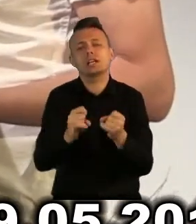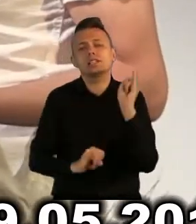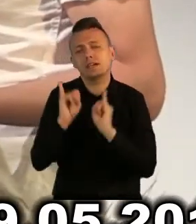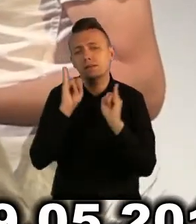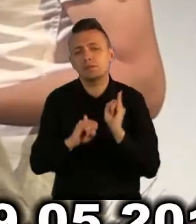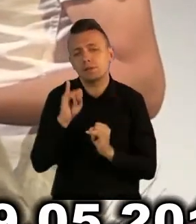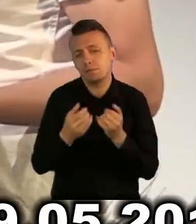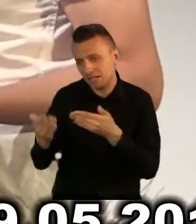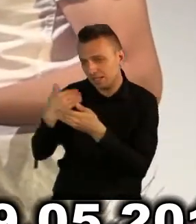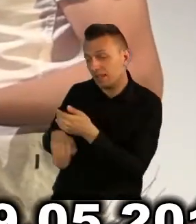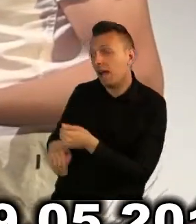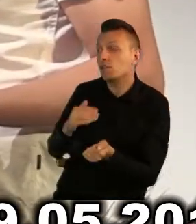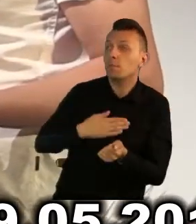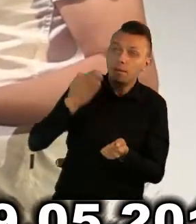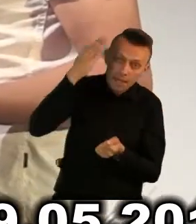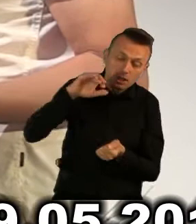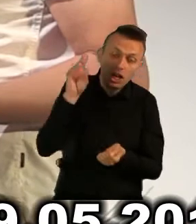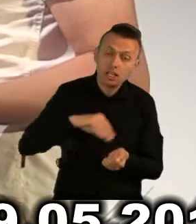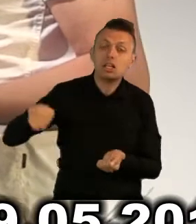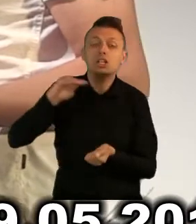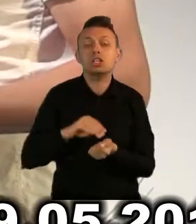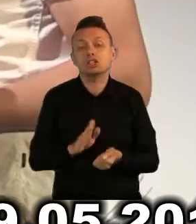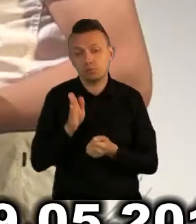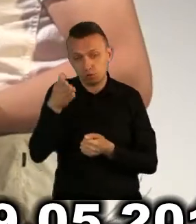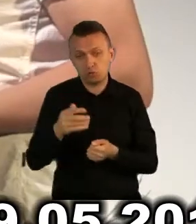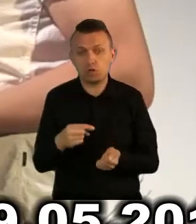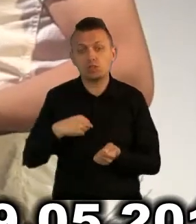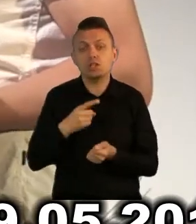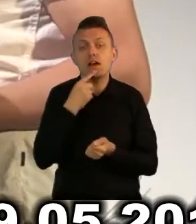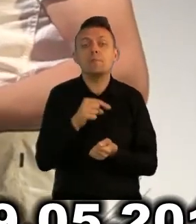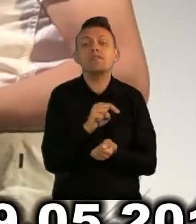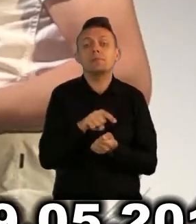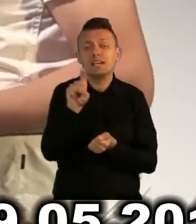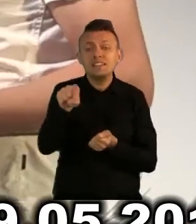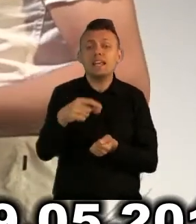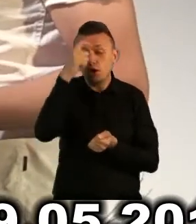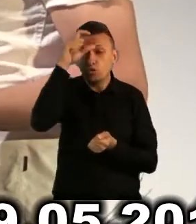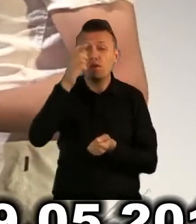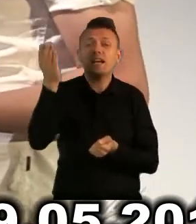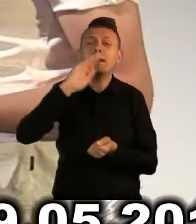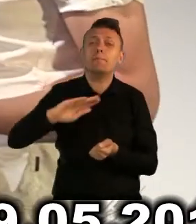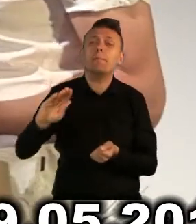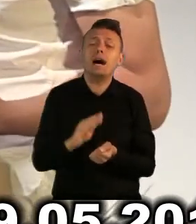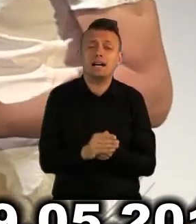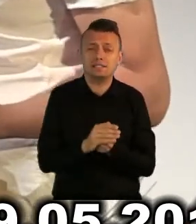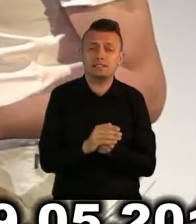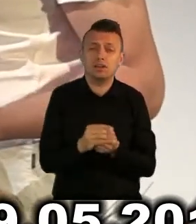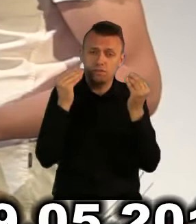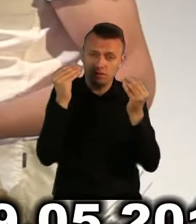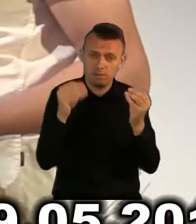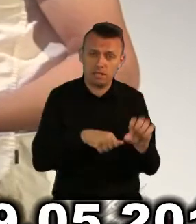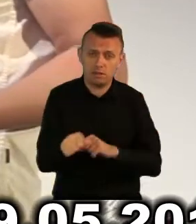kiedyś, ale powiem Państwu, że takiego człowieka za świecą szukać, naprawdę, wierzcie mi.